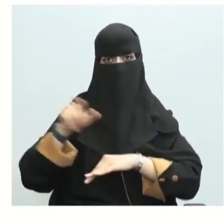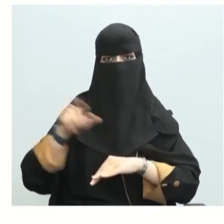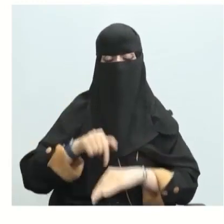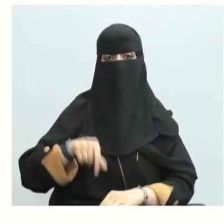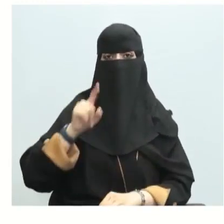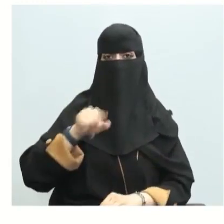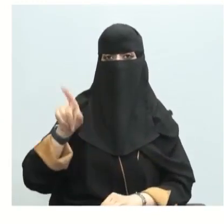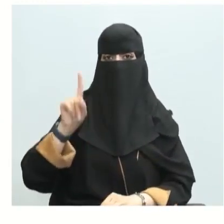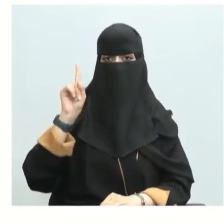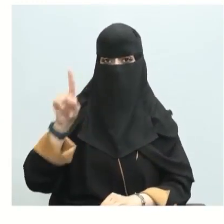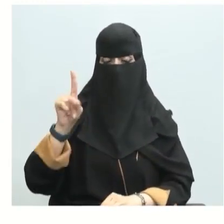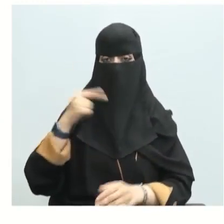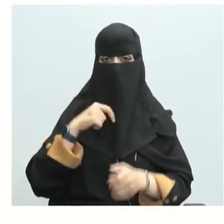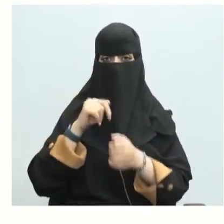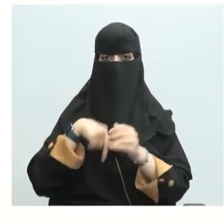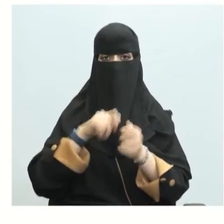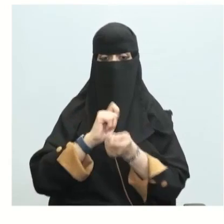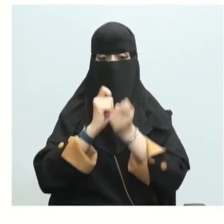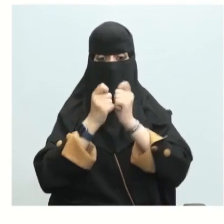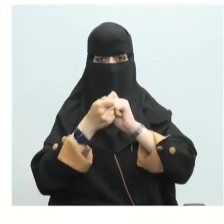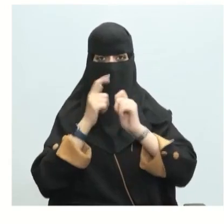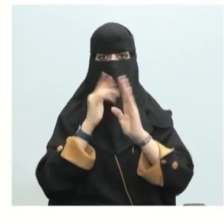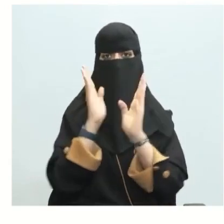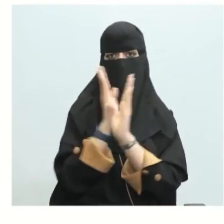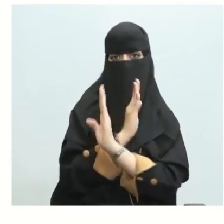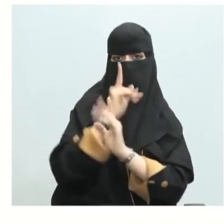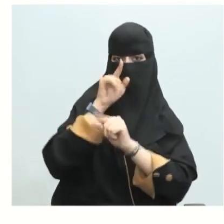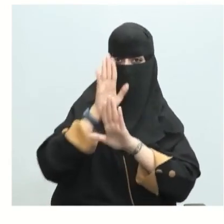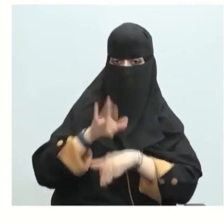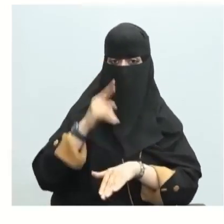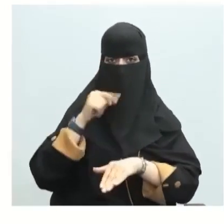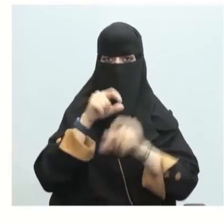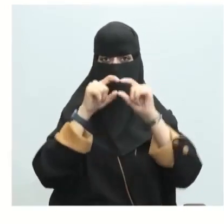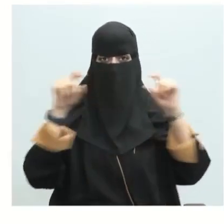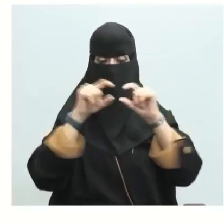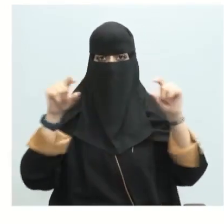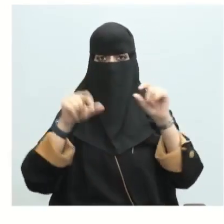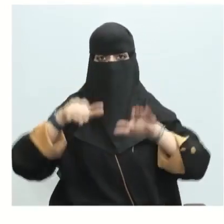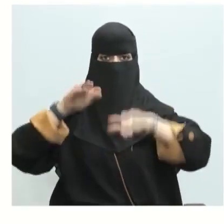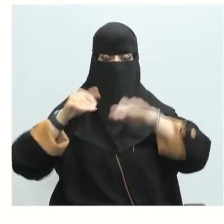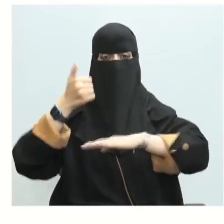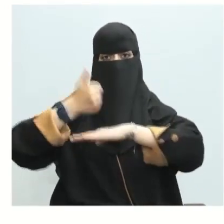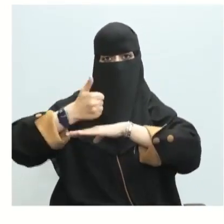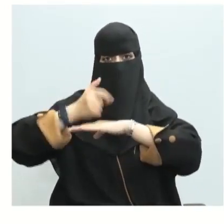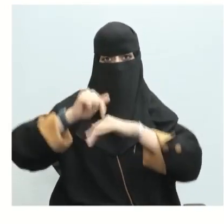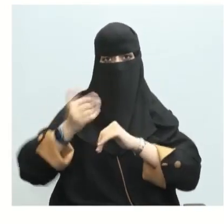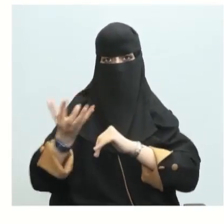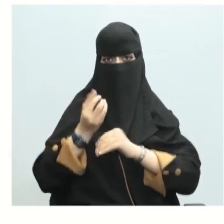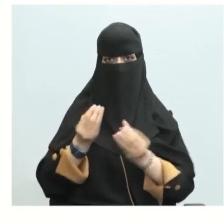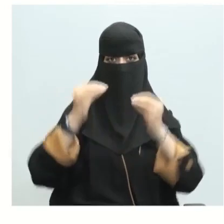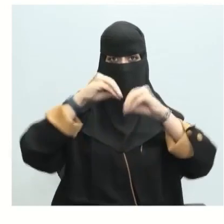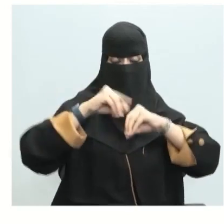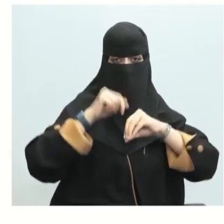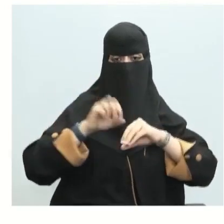ان نقلب او نعكس المعادله اذا هذه هي المعادله الاساسيه اريد وضع ثالث اكسيد الكبريت